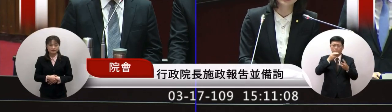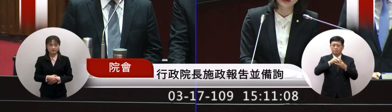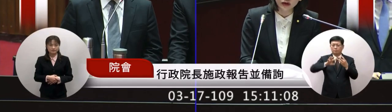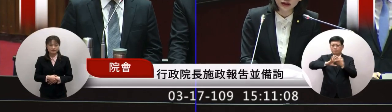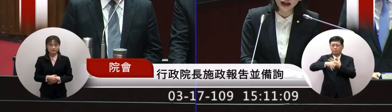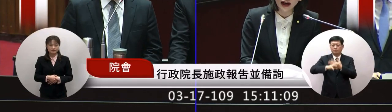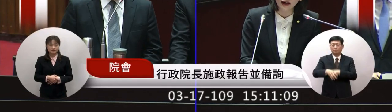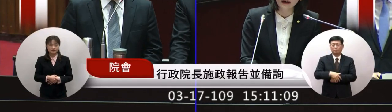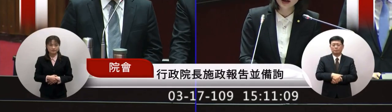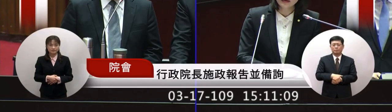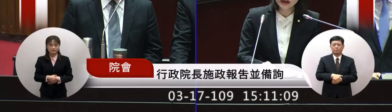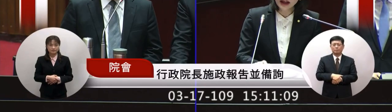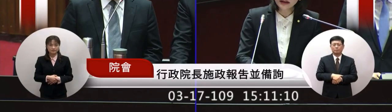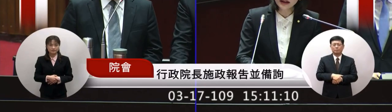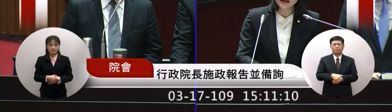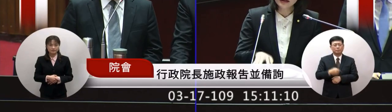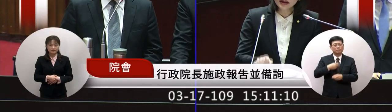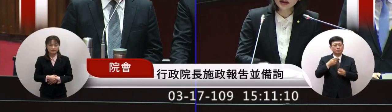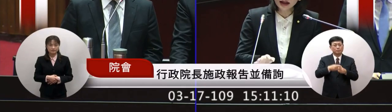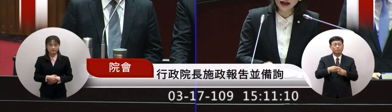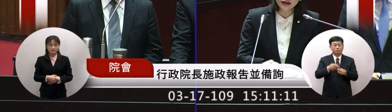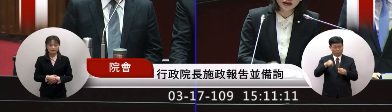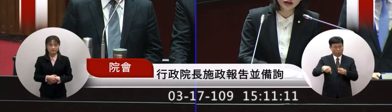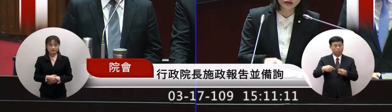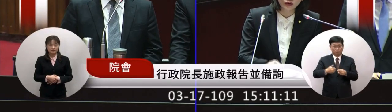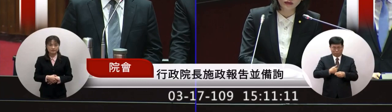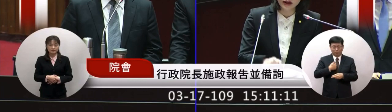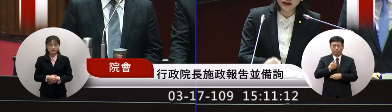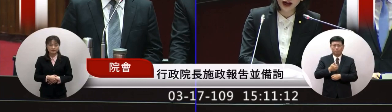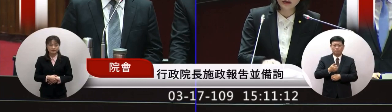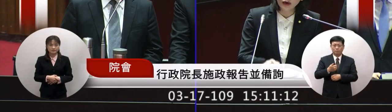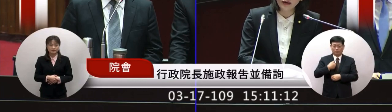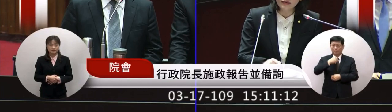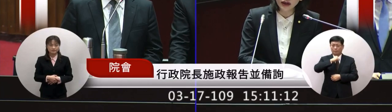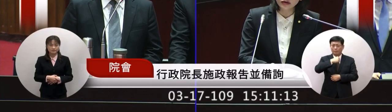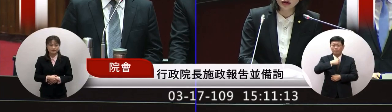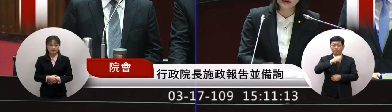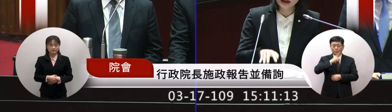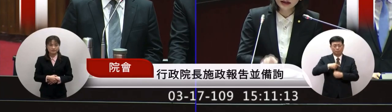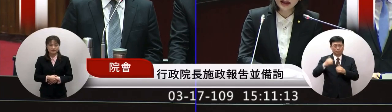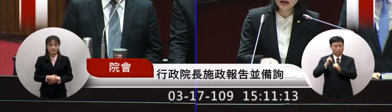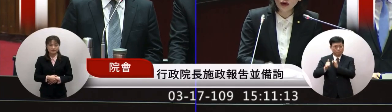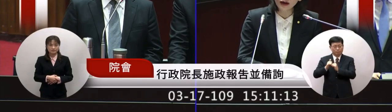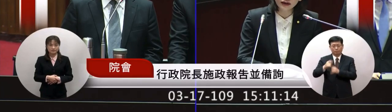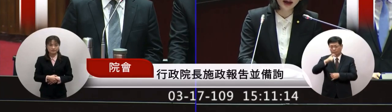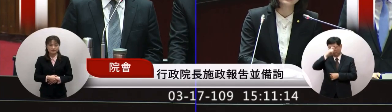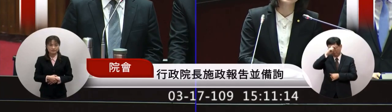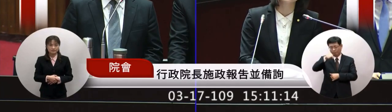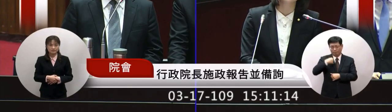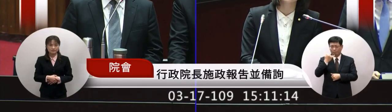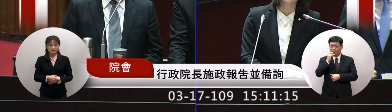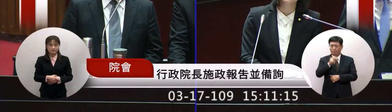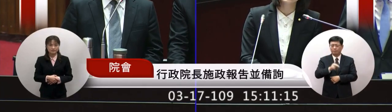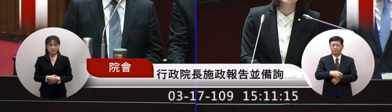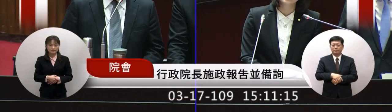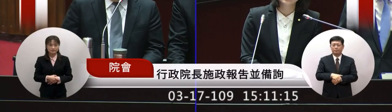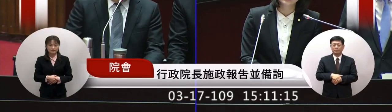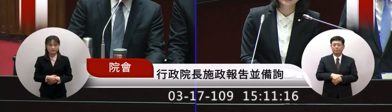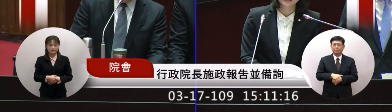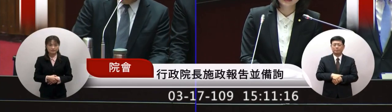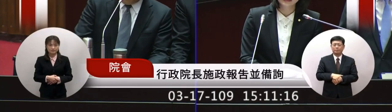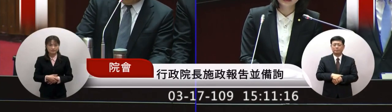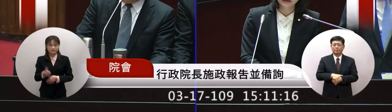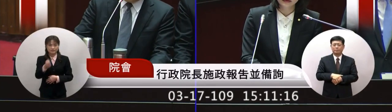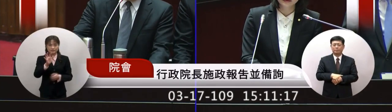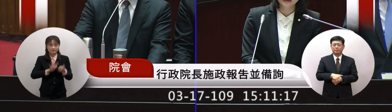他的国家哦。我相信这才是我们台湾民众希望看到的。